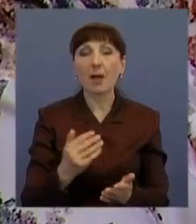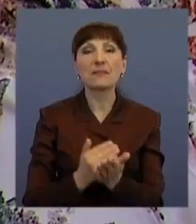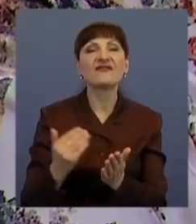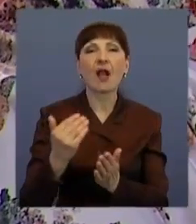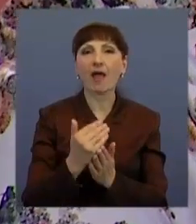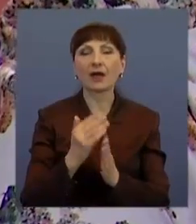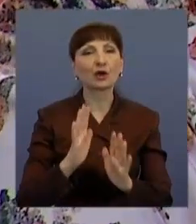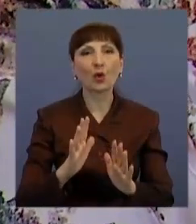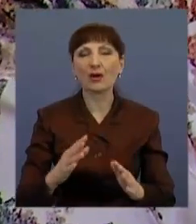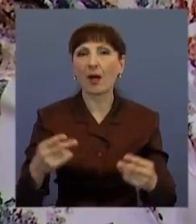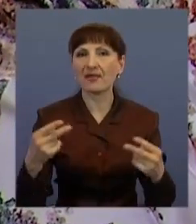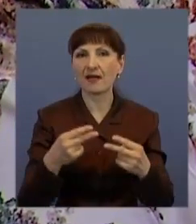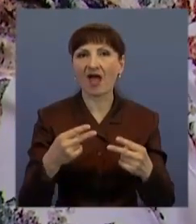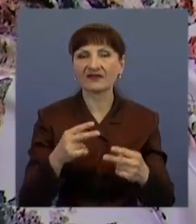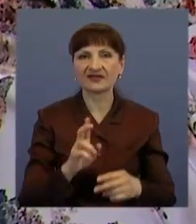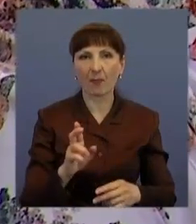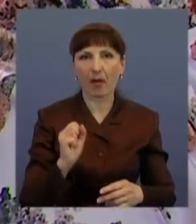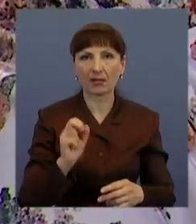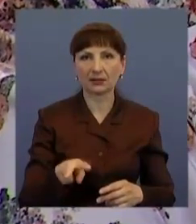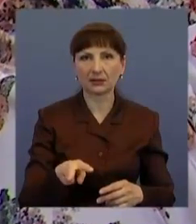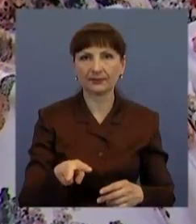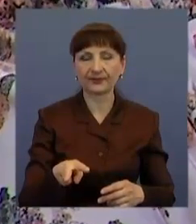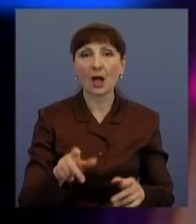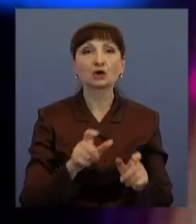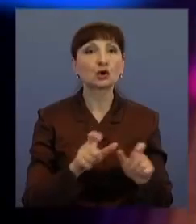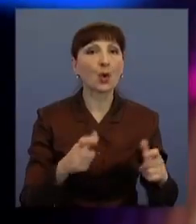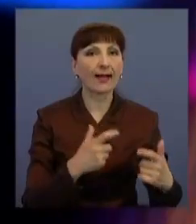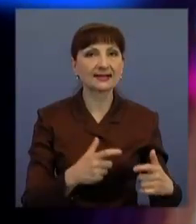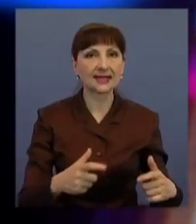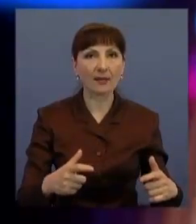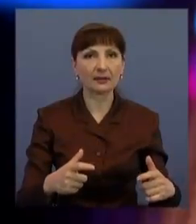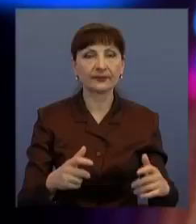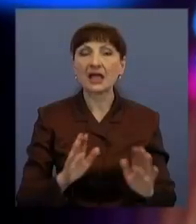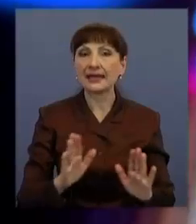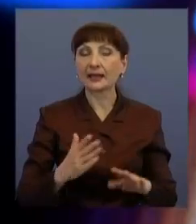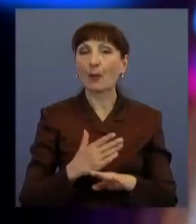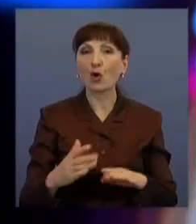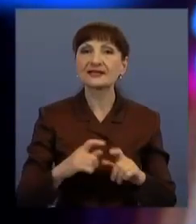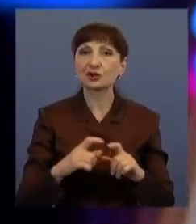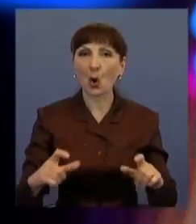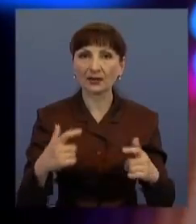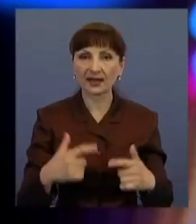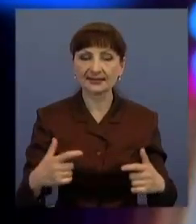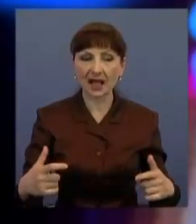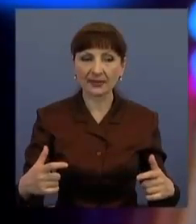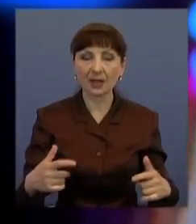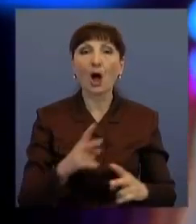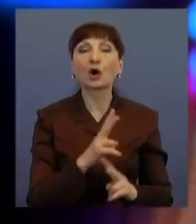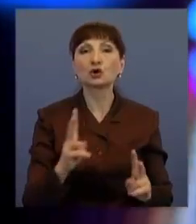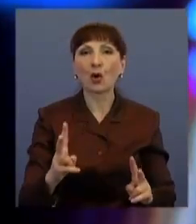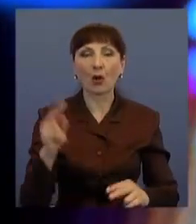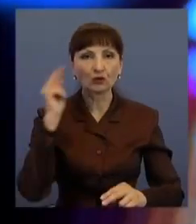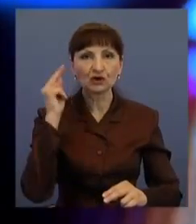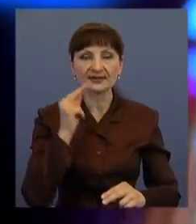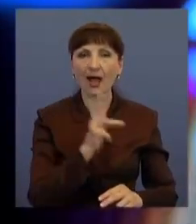алтынбельга только при равенстве баллов. Школьных экзаменов? Нет, после школьных экзаменов тот, который